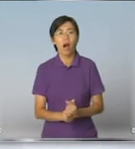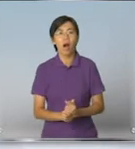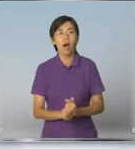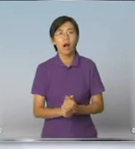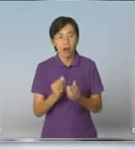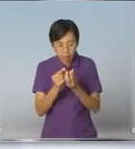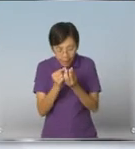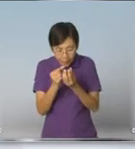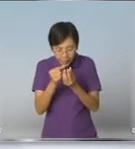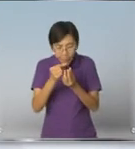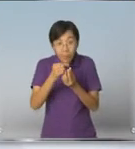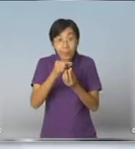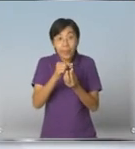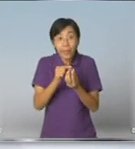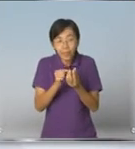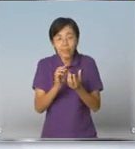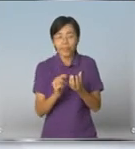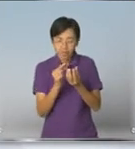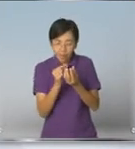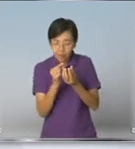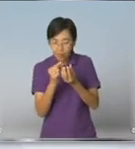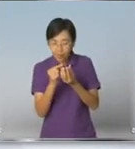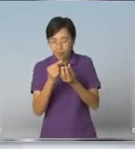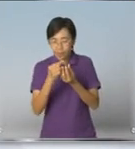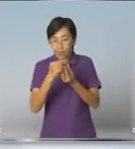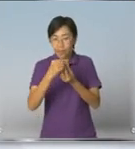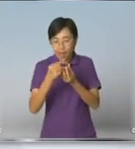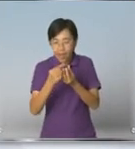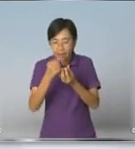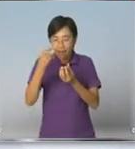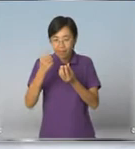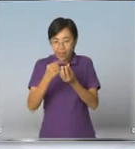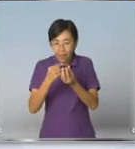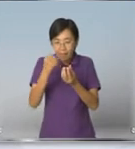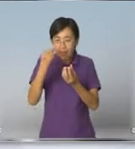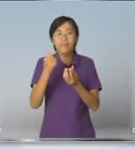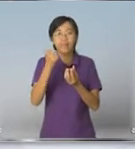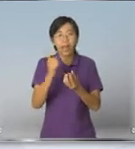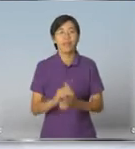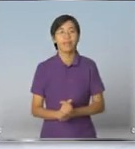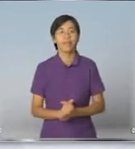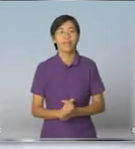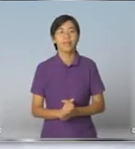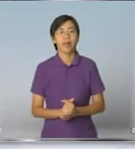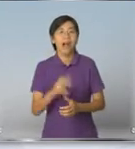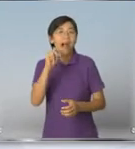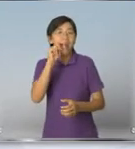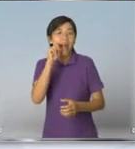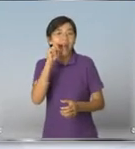เราใช้แหนบดึงเน ี่ ยตัวกลีบมันจะได้ดึงขึ้นแล้วอยู่ได้ดี เดี๋ยวปูจะใส่น้ำนะคะ ครับผ